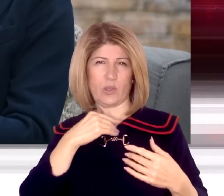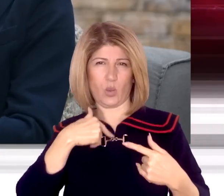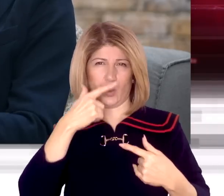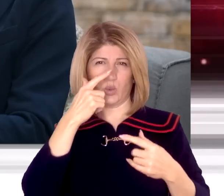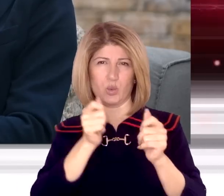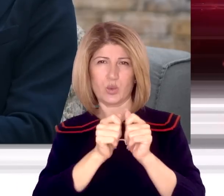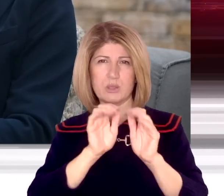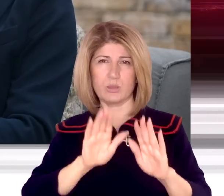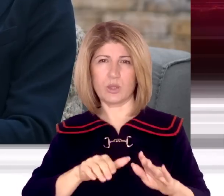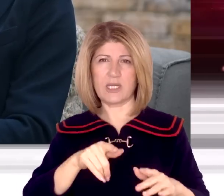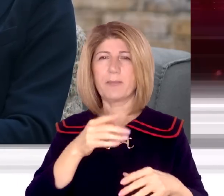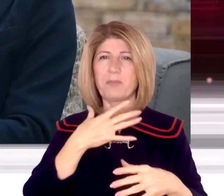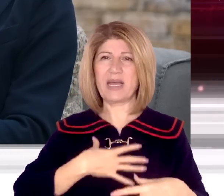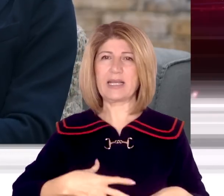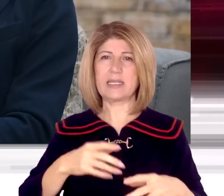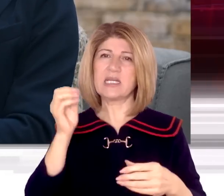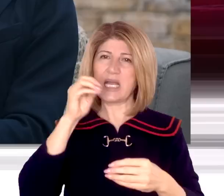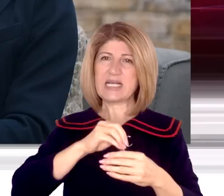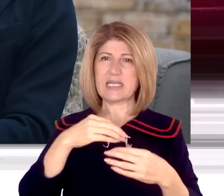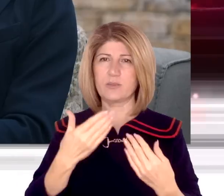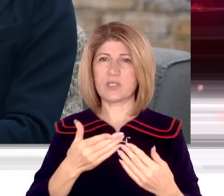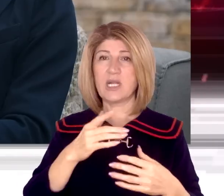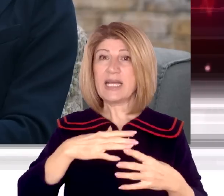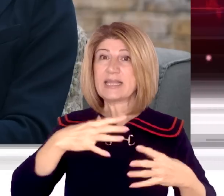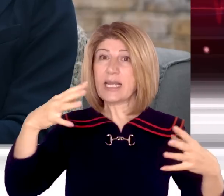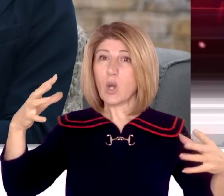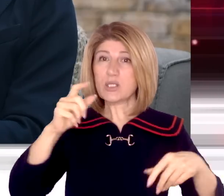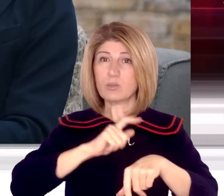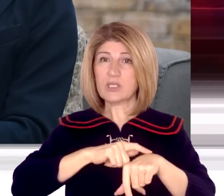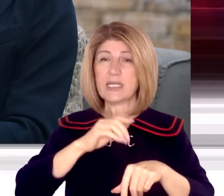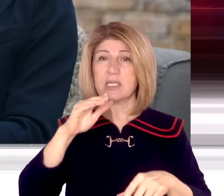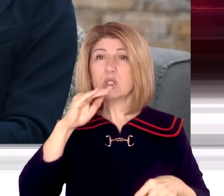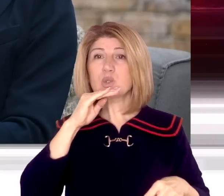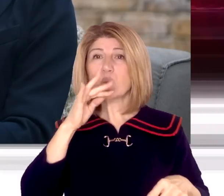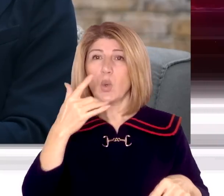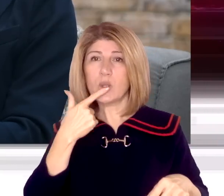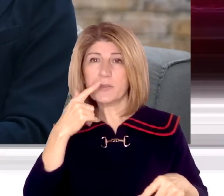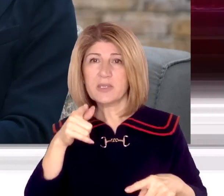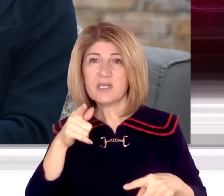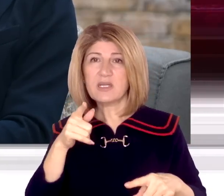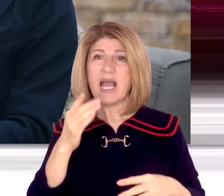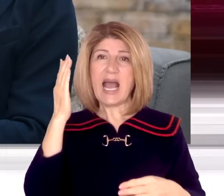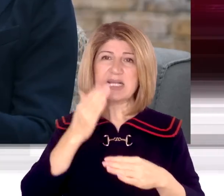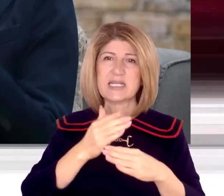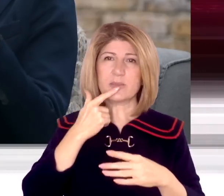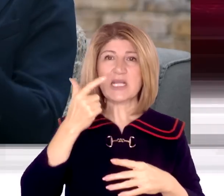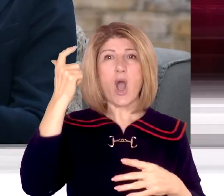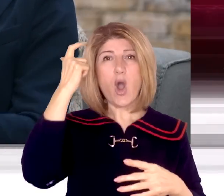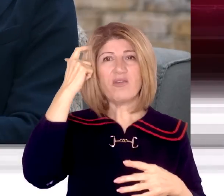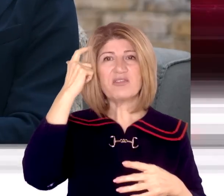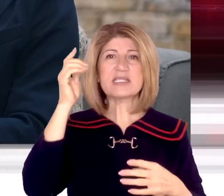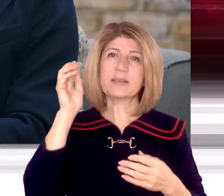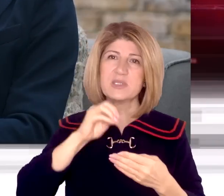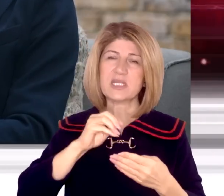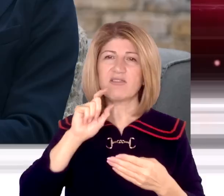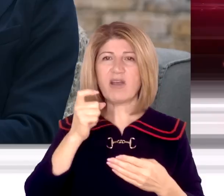که خون رو میسازه توی بدن داشته باشه. همچنین در دراز مدت اثرات مخرب سرب، مثلا مثل